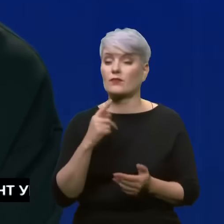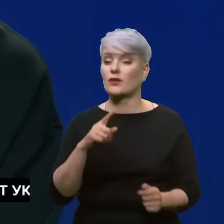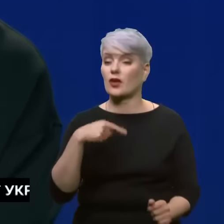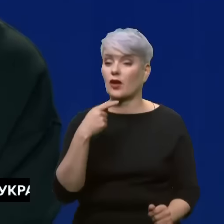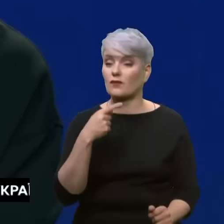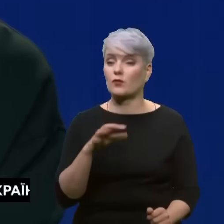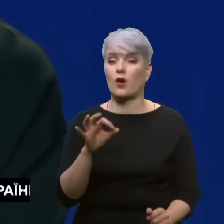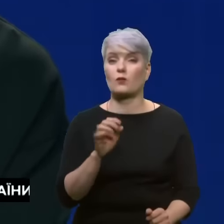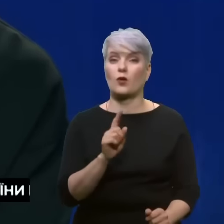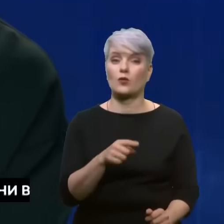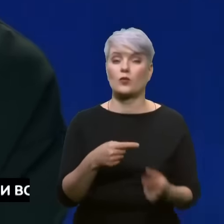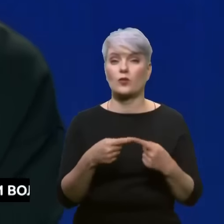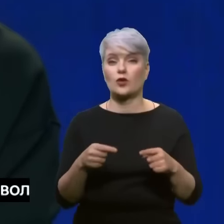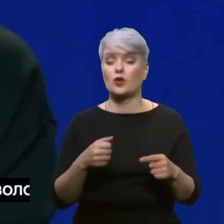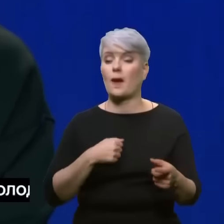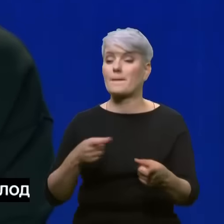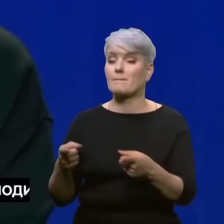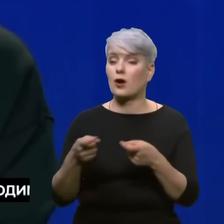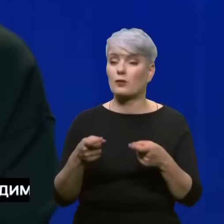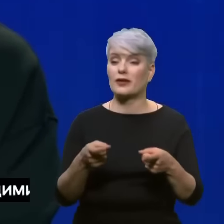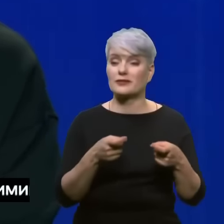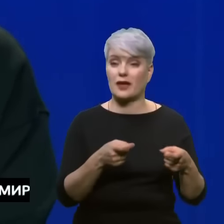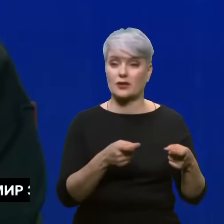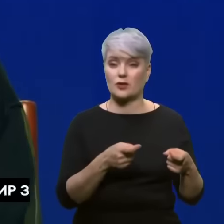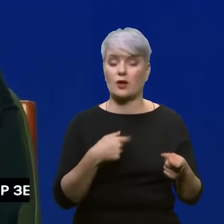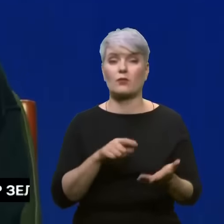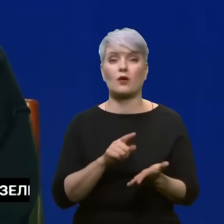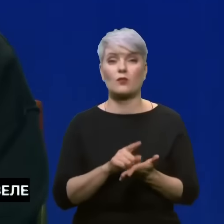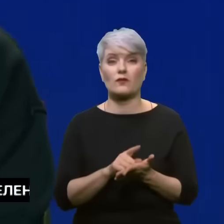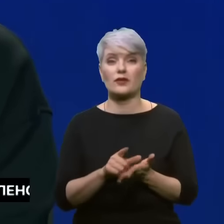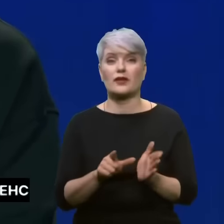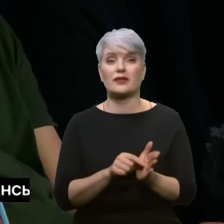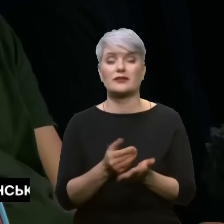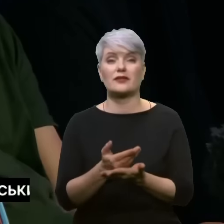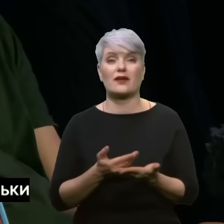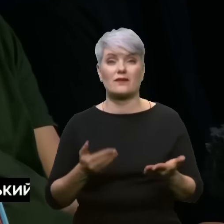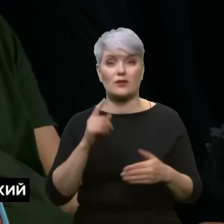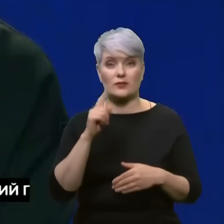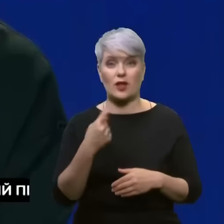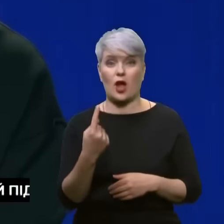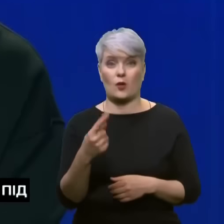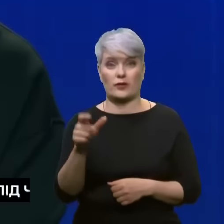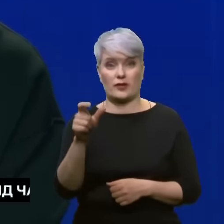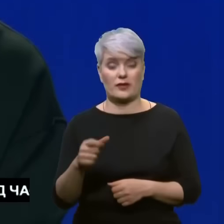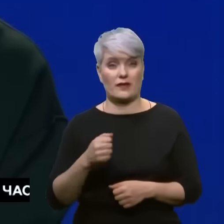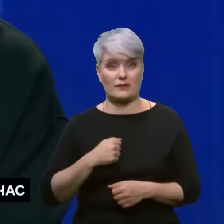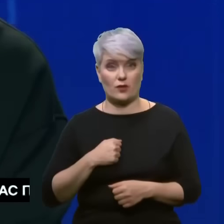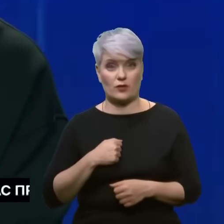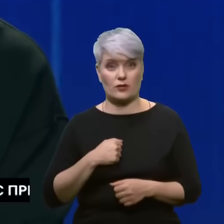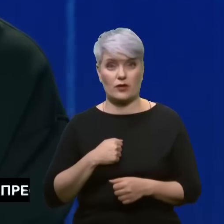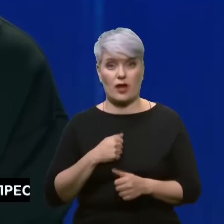про ту чи іншу мобілізацію, ми повинні з вами знати, один воїн – 6